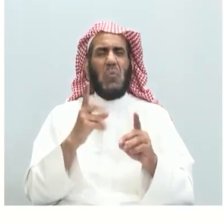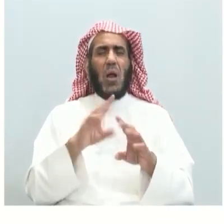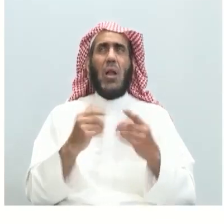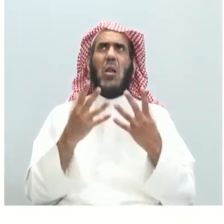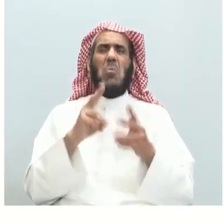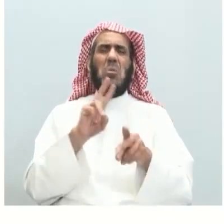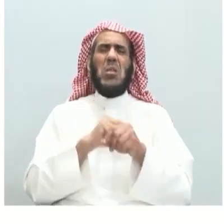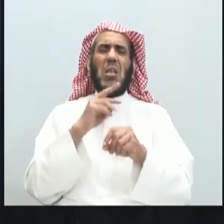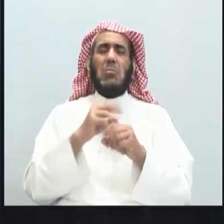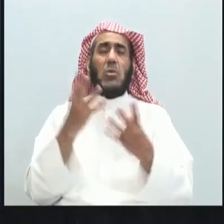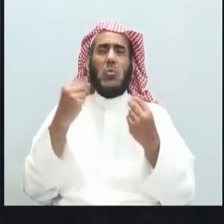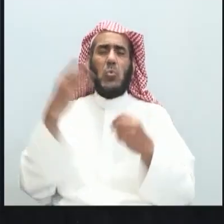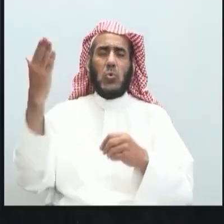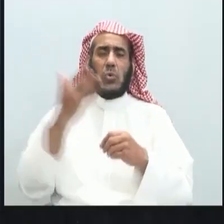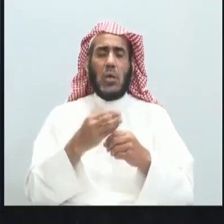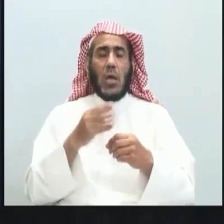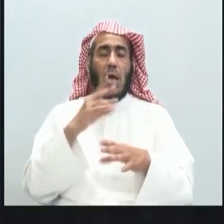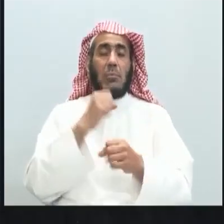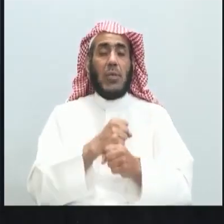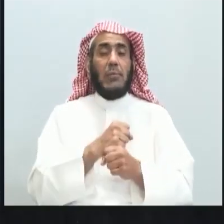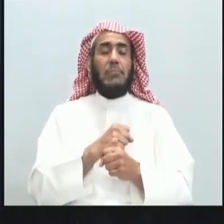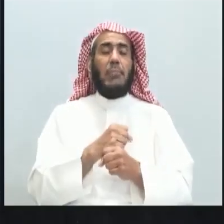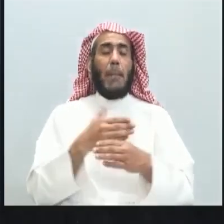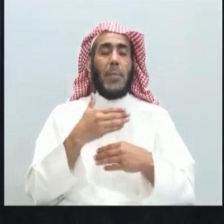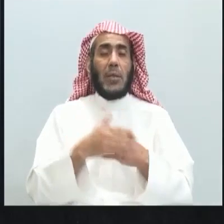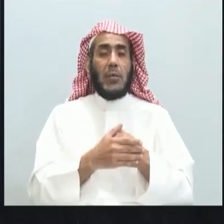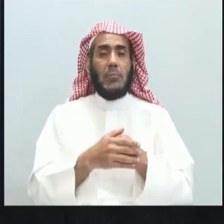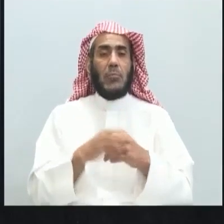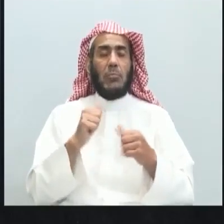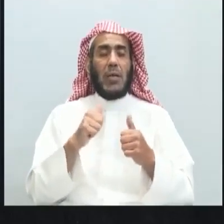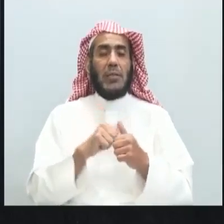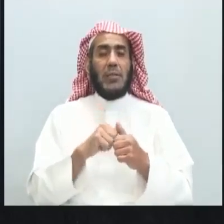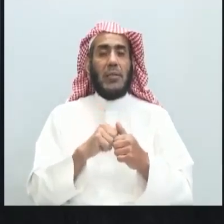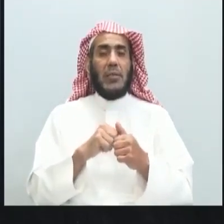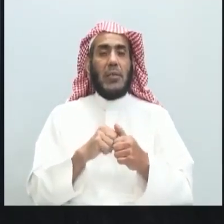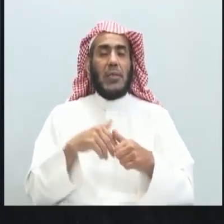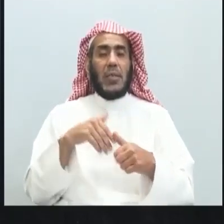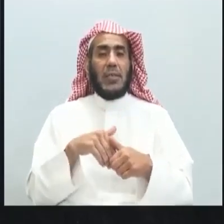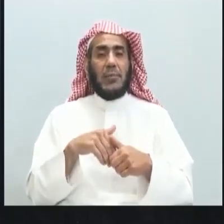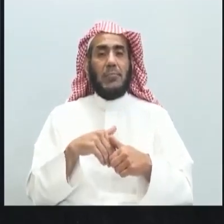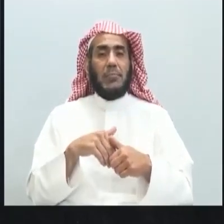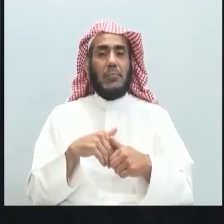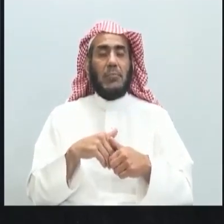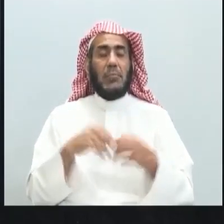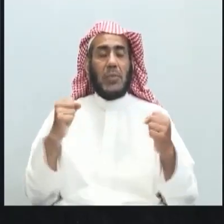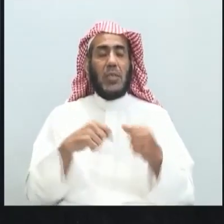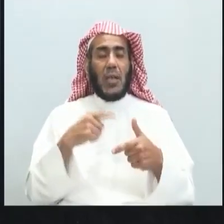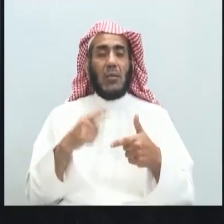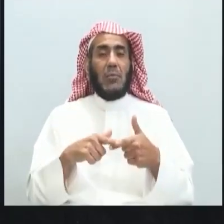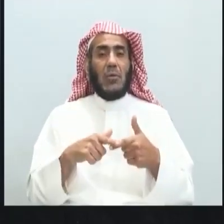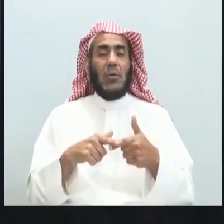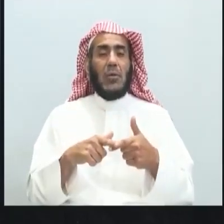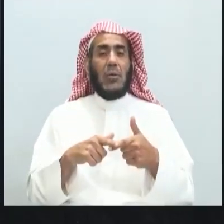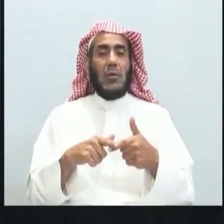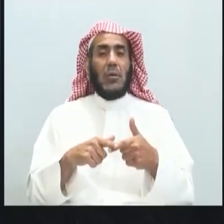بما جاءت به الرسل عليهم السلام بعد بعد هذا ايها الطلاب والطالبات ناتي ايضا الى نشاط اخر